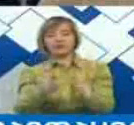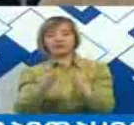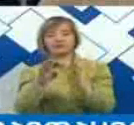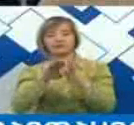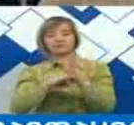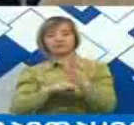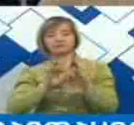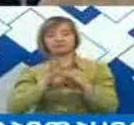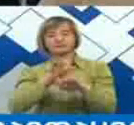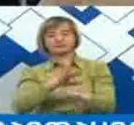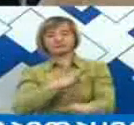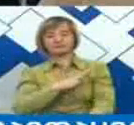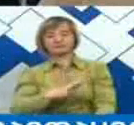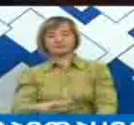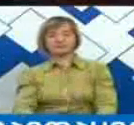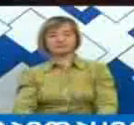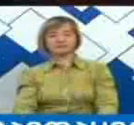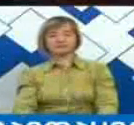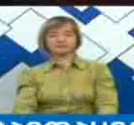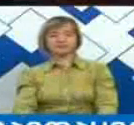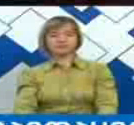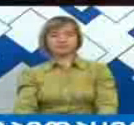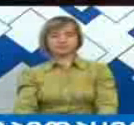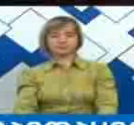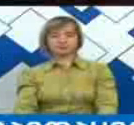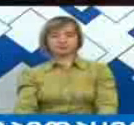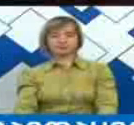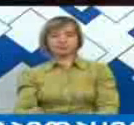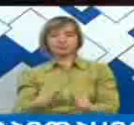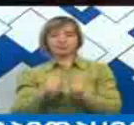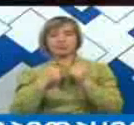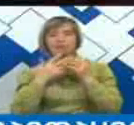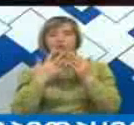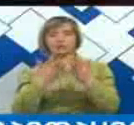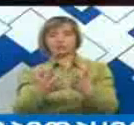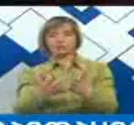გამართა. მასმედიის საშუალებით ასევე მოთხოვნებს